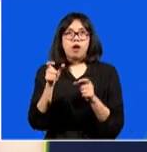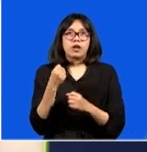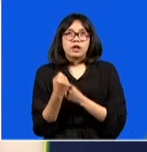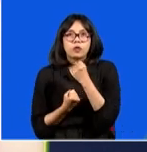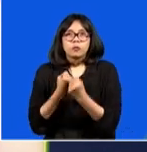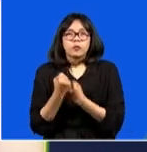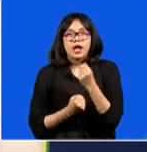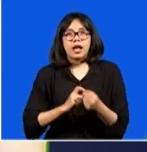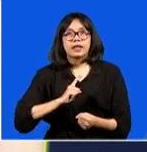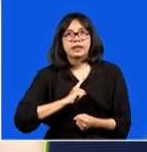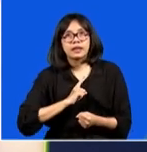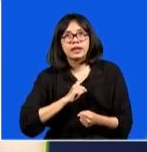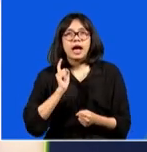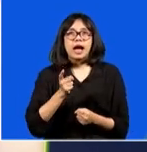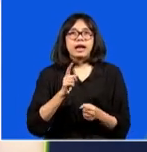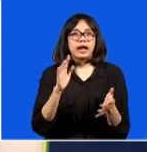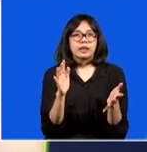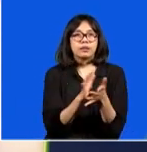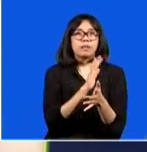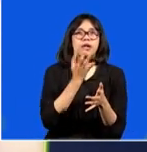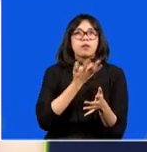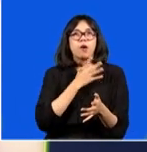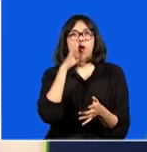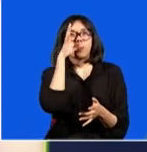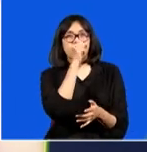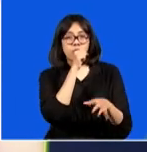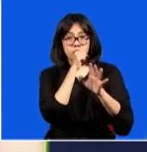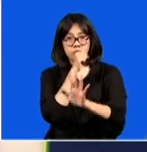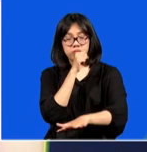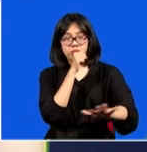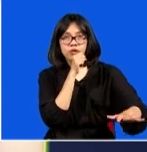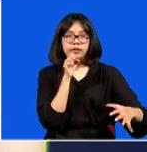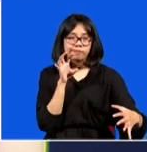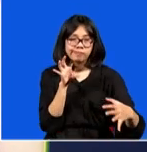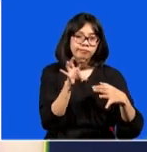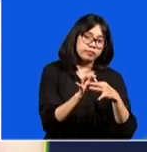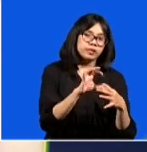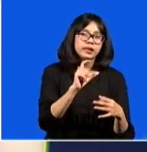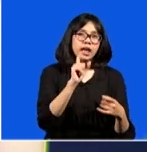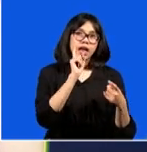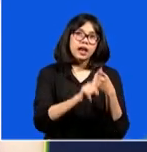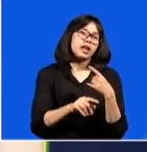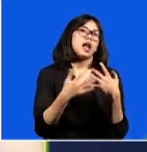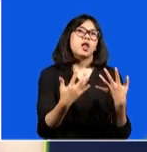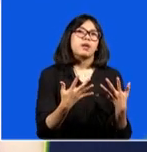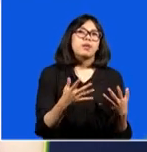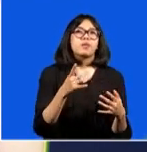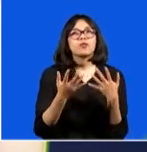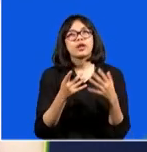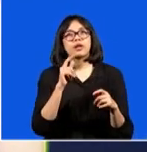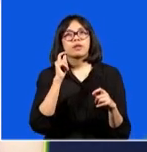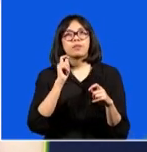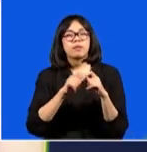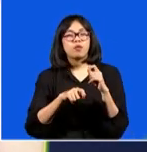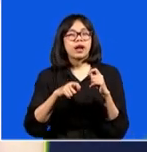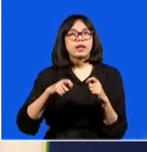guru gitu Ada banyak ruang untuk mengenal murid lebih dalam untuk membuat custom learning